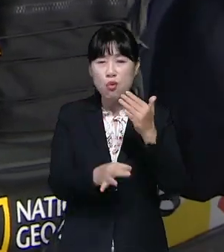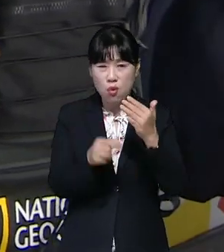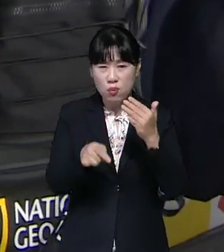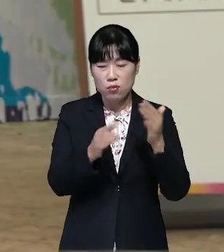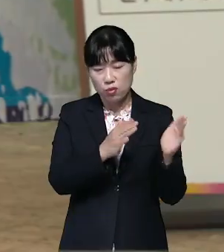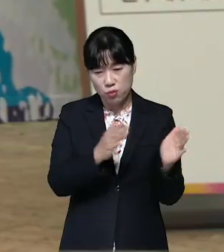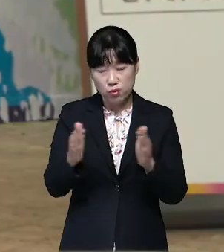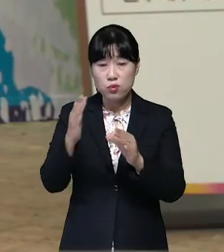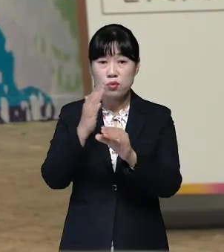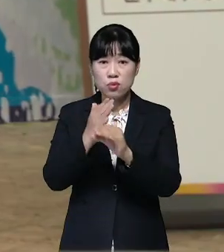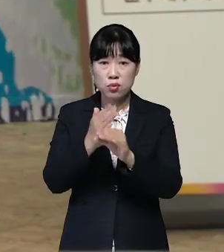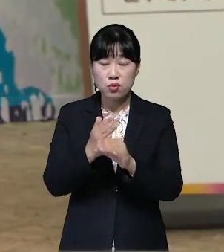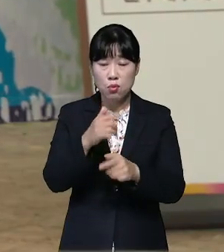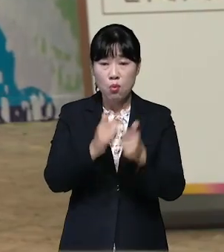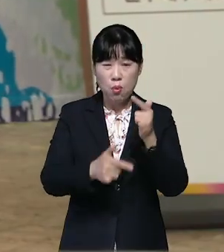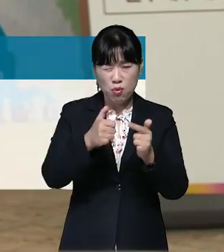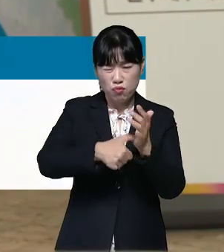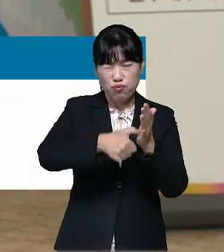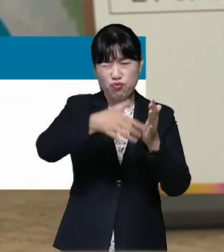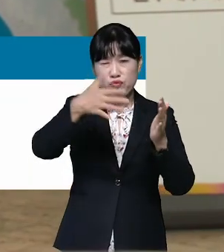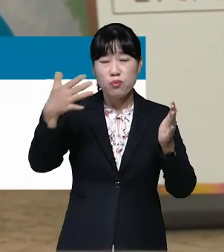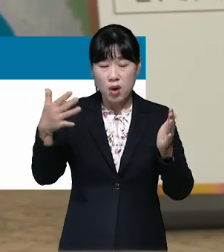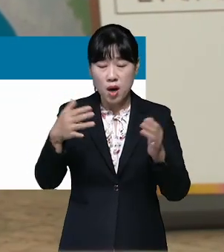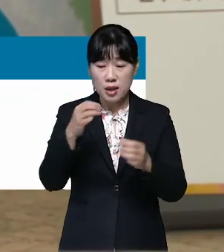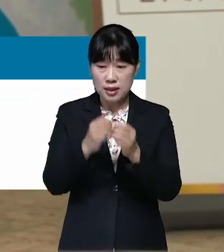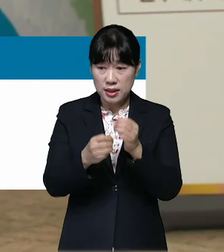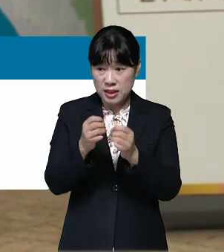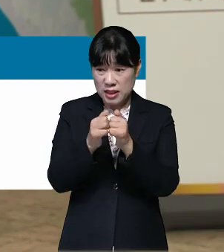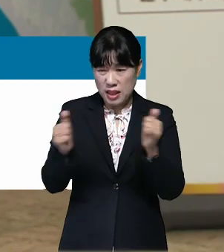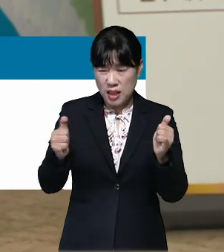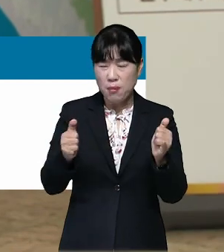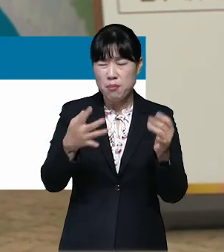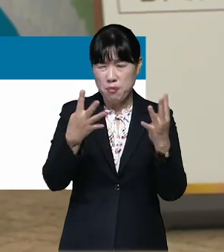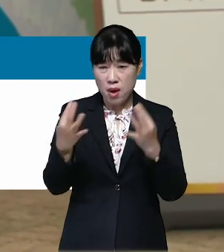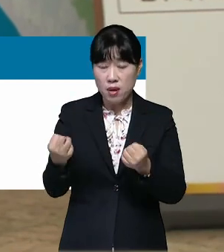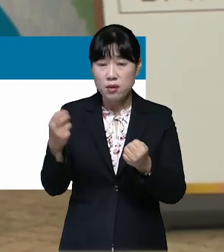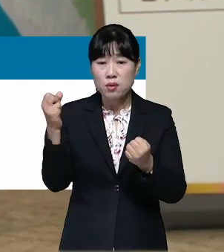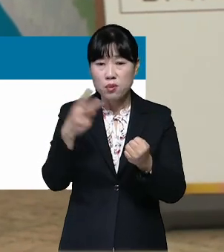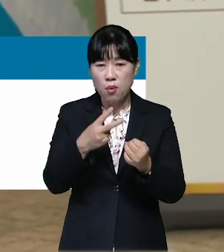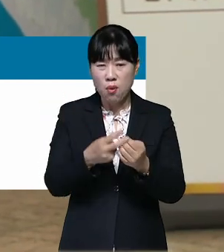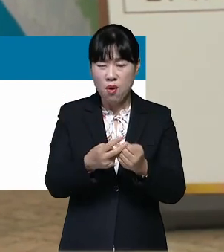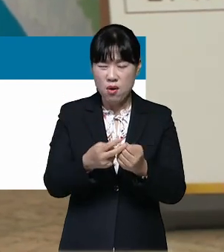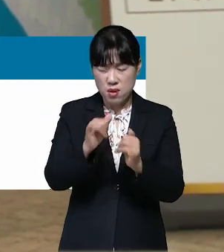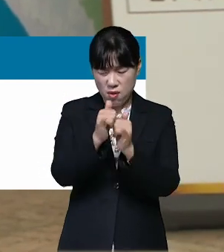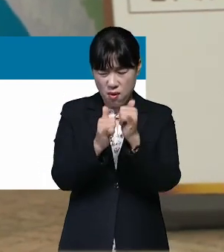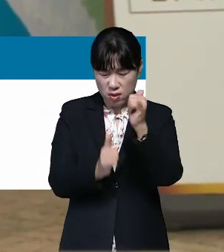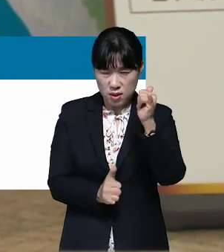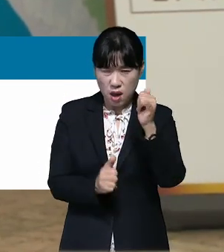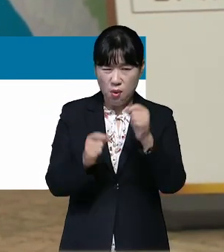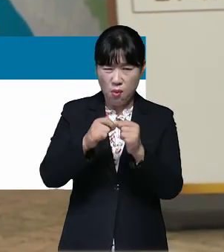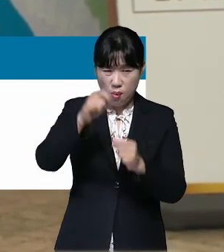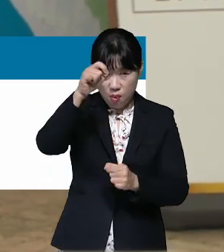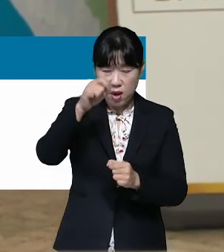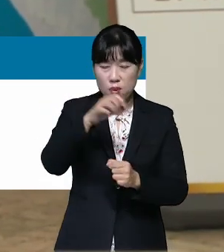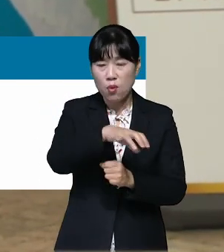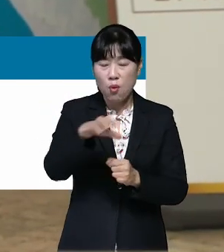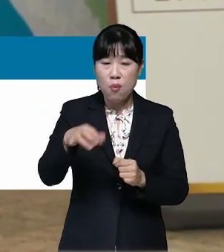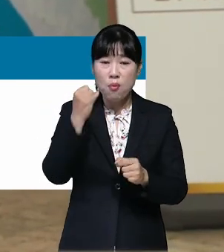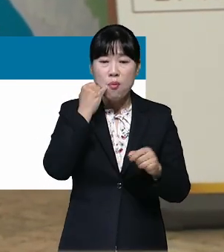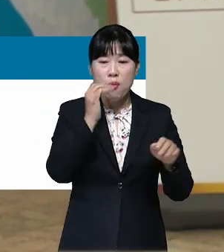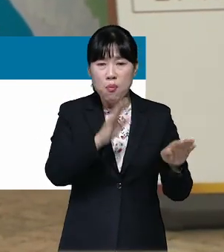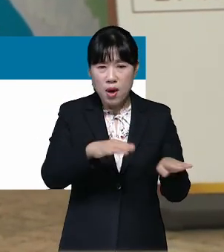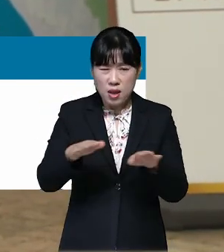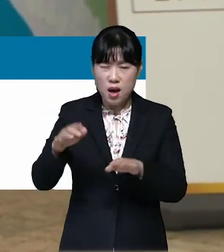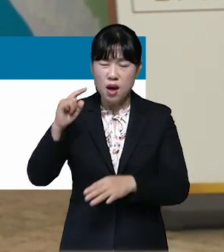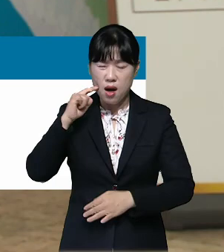진행됩니다. 목포는 유명한 작가도 많고 깊은 역사 그런 도시인 것 같고